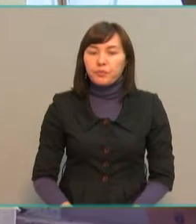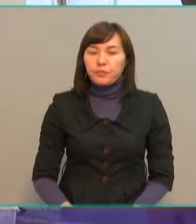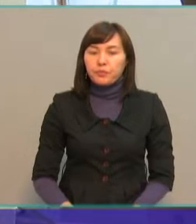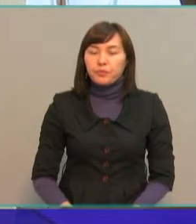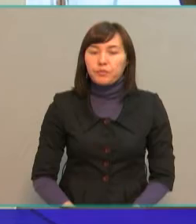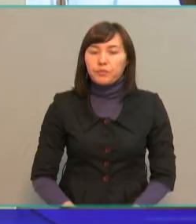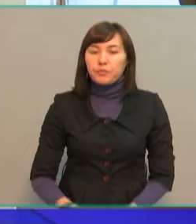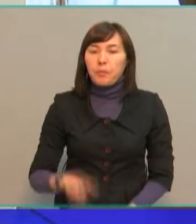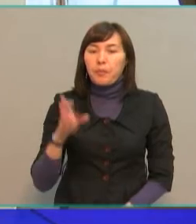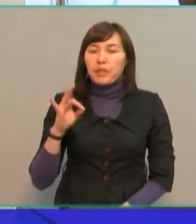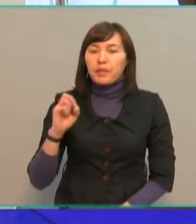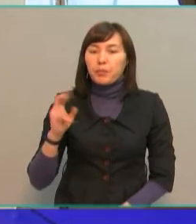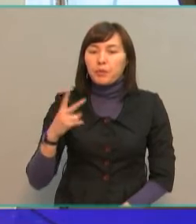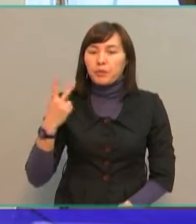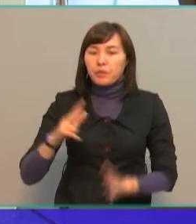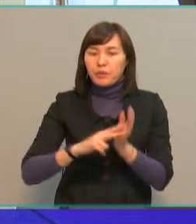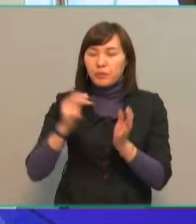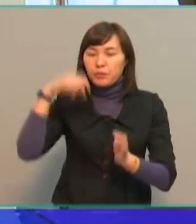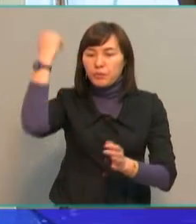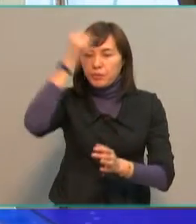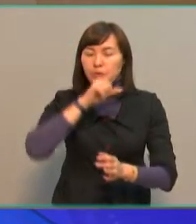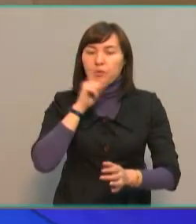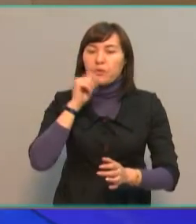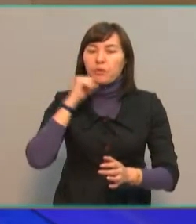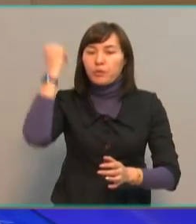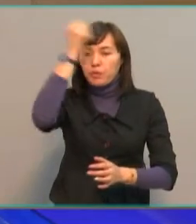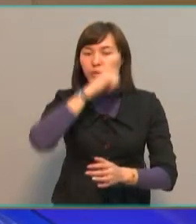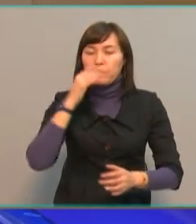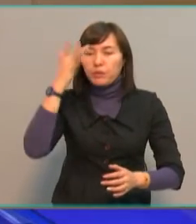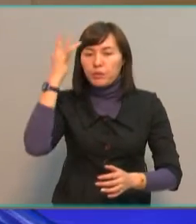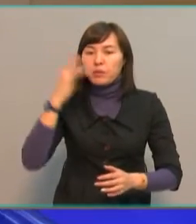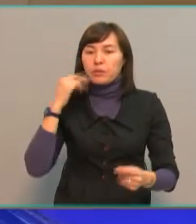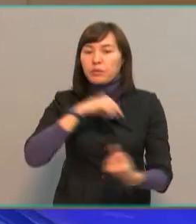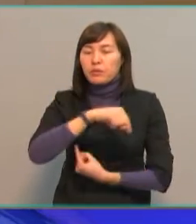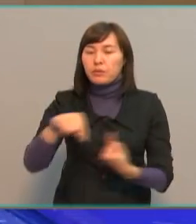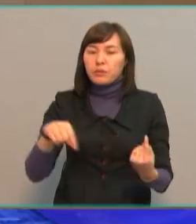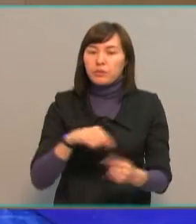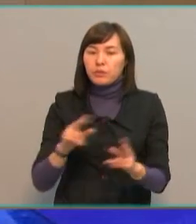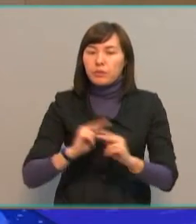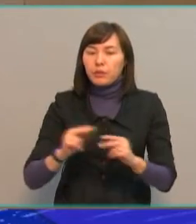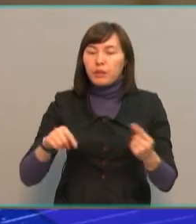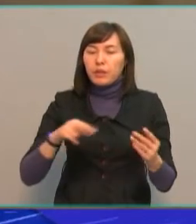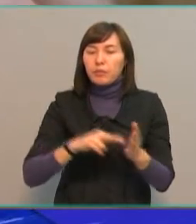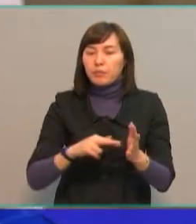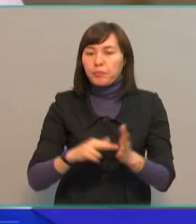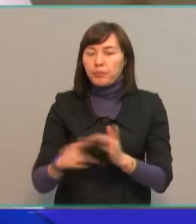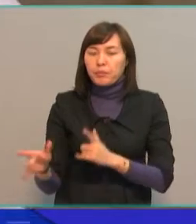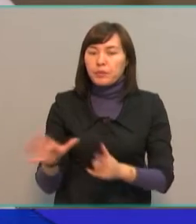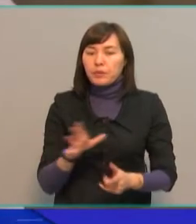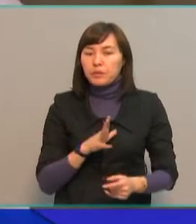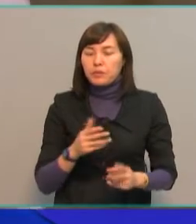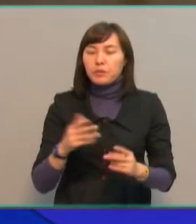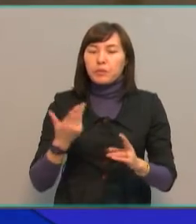Мүтәлхан Байырбековтың жасы 28-де. Жігерлі жас өткен жылы жазда кәсіпкерлік курсынан өтіп, бизнес жоспарын қорғап